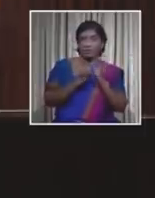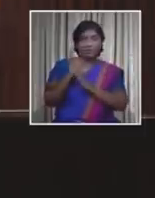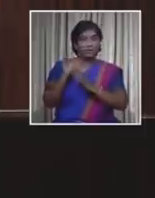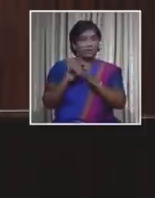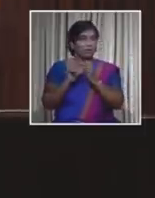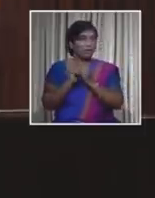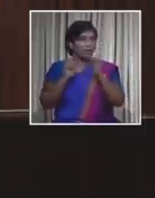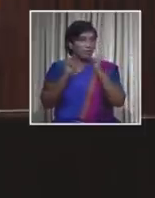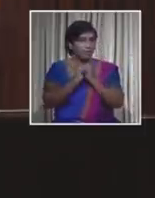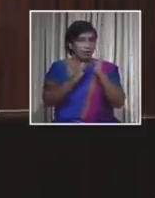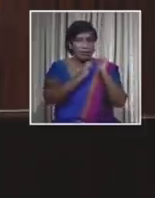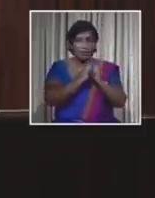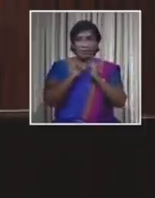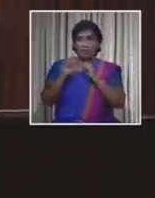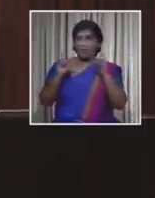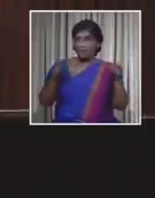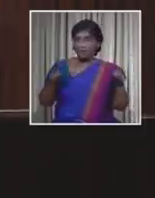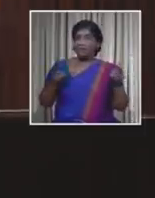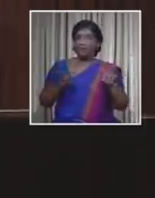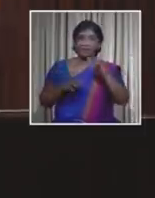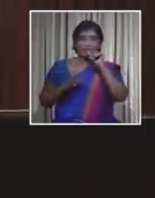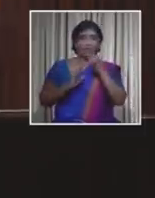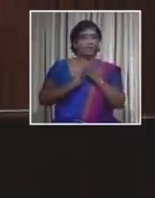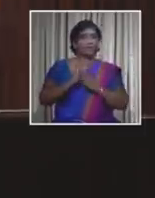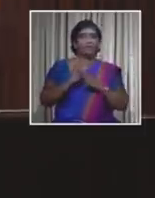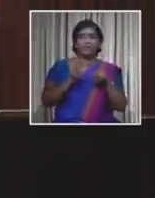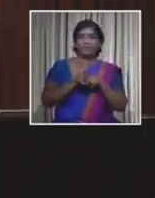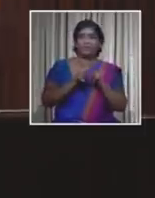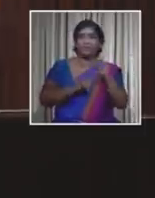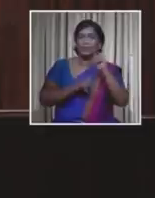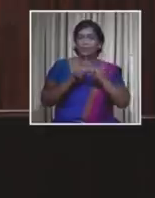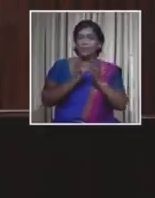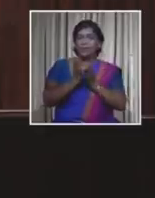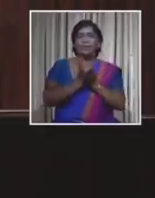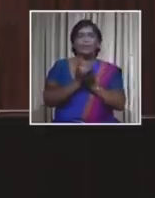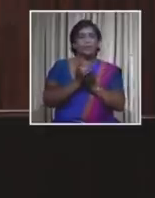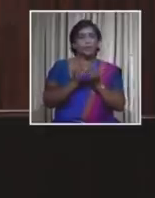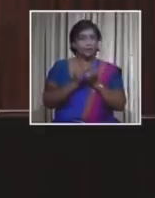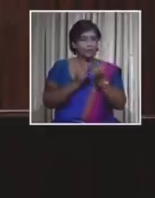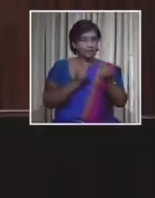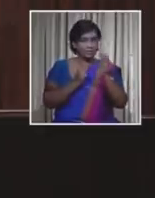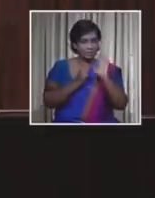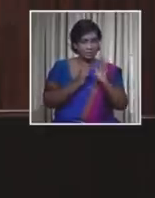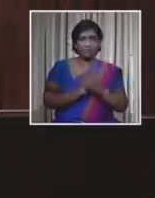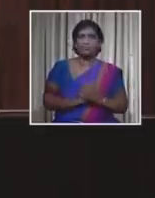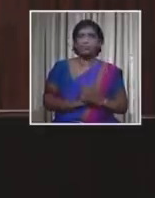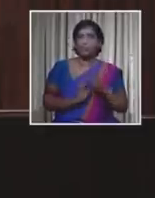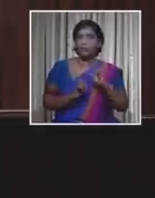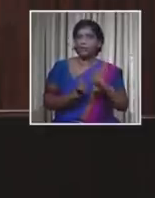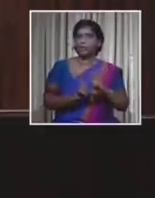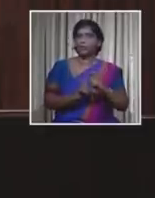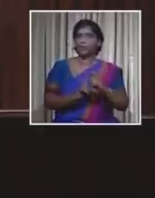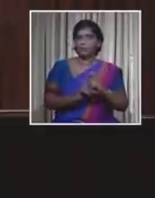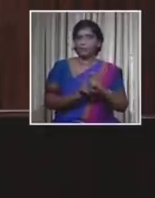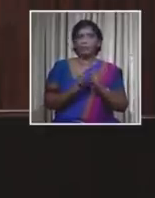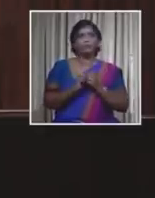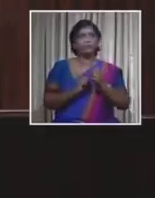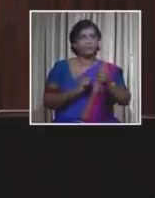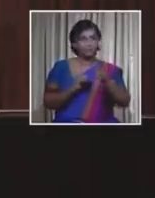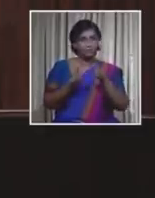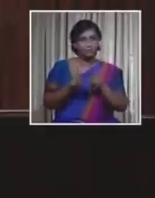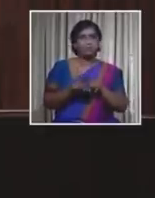කරනු ලබන්නේ නම් ස්ථාවර නියෝගවලට අනුකූලව සභාවේ විනය පවත්වා ගැනීම සඳහා දැඩි ක්‍රියාමාර්ග අනුගමනය